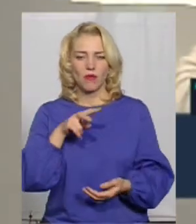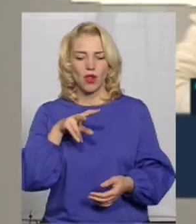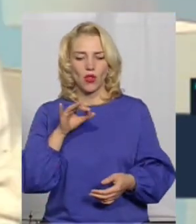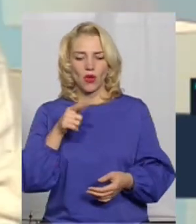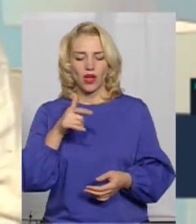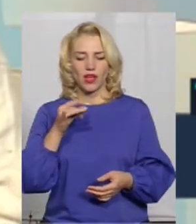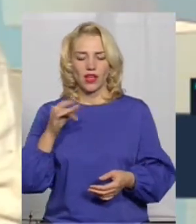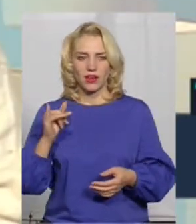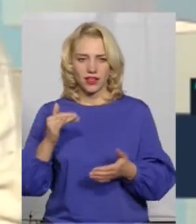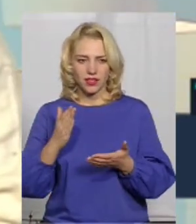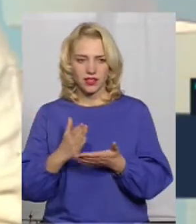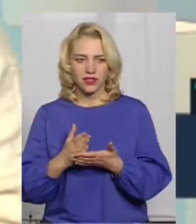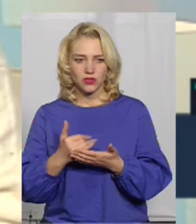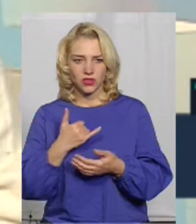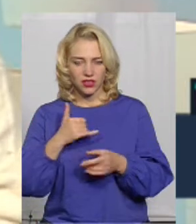Настя лайк.